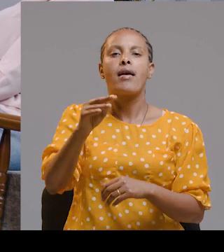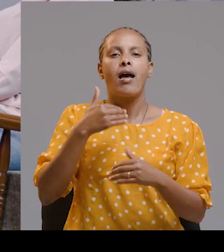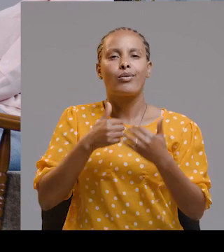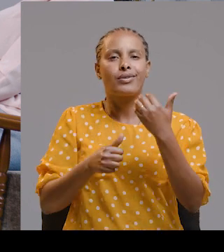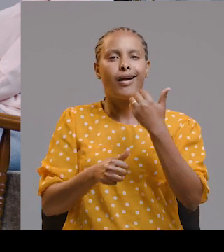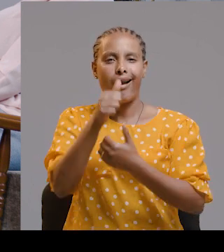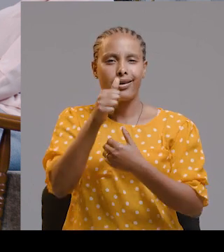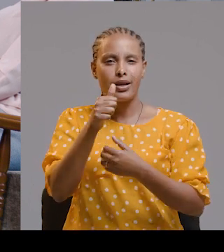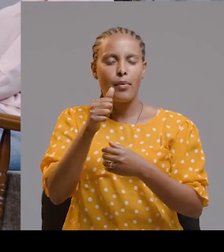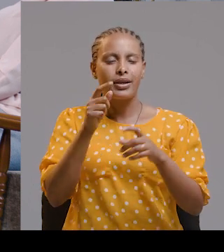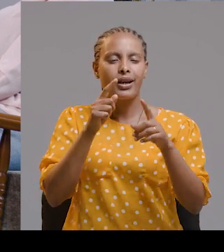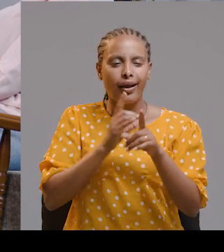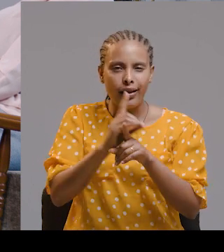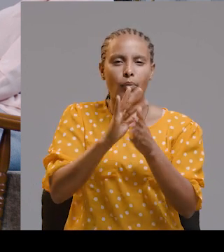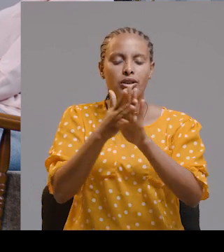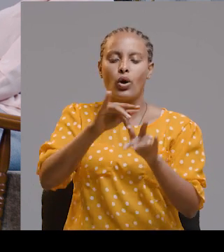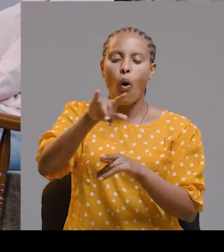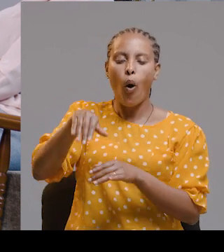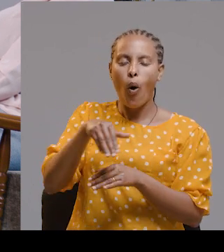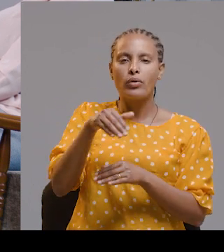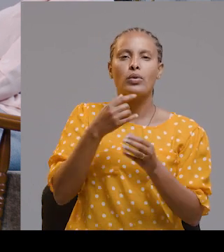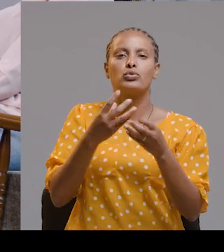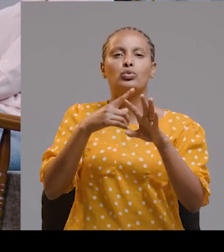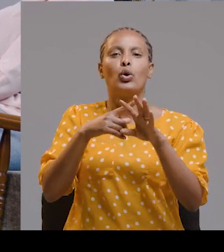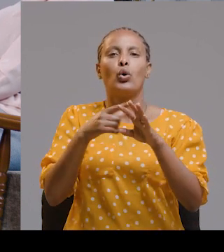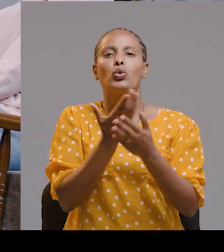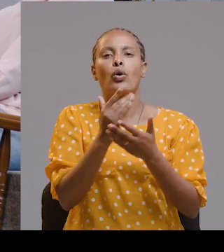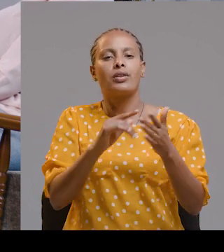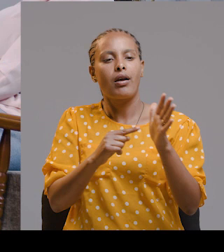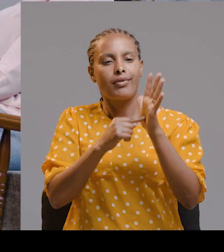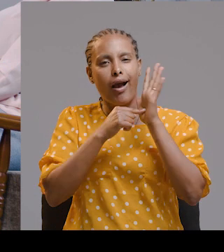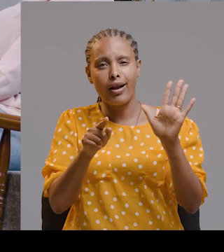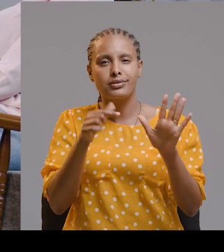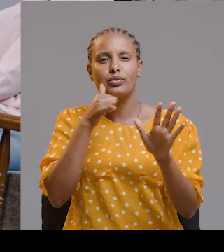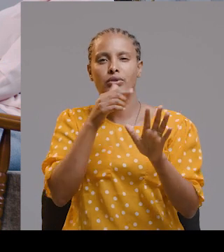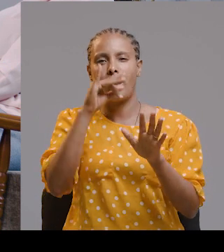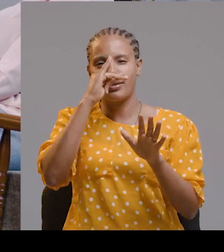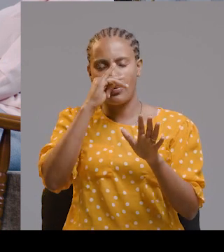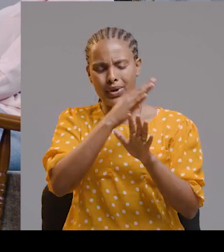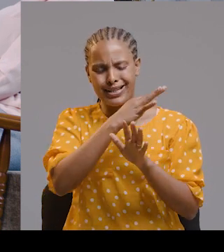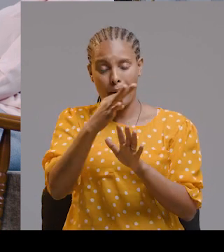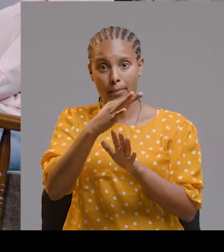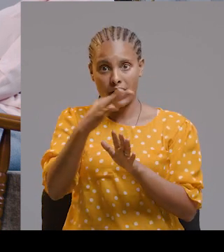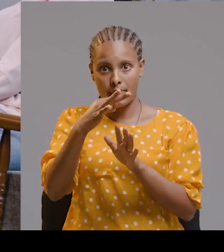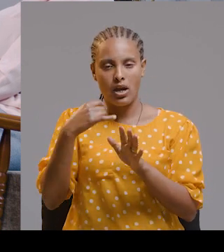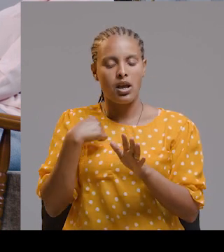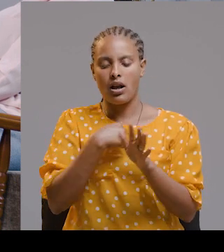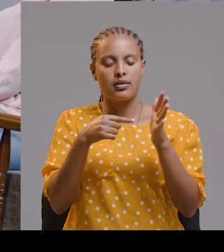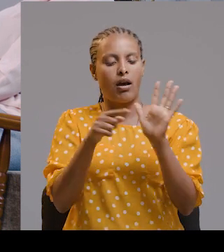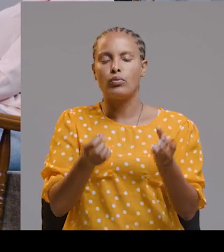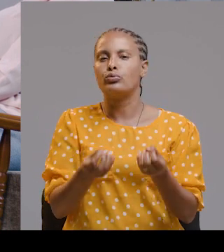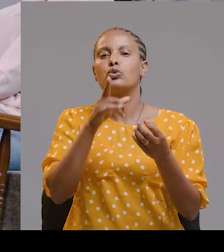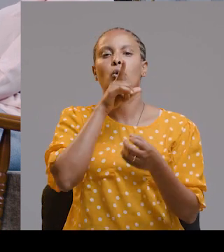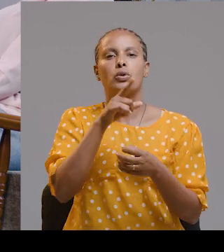ተጋላጭነት በቀጣም ይሁን በተዘዋዋሪ በብዙ ነገሮች በብዙ ጉዳዮች ተጋላጭነታችን በሴቶችና የህፃናት በደም የኛ ተጋላጭነት